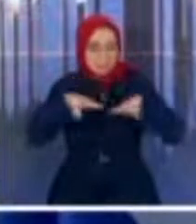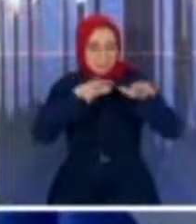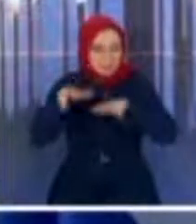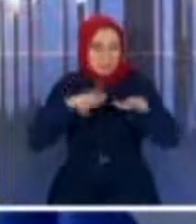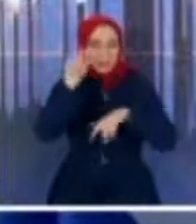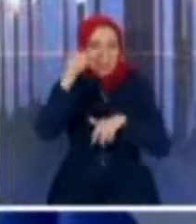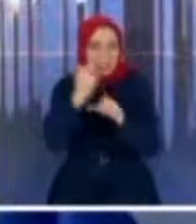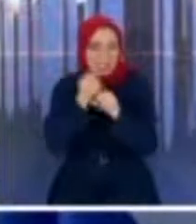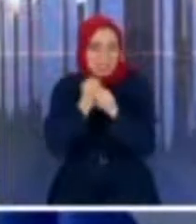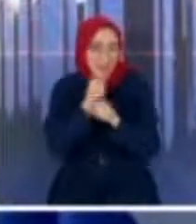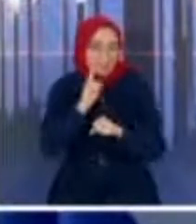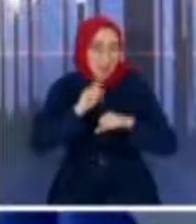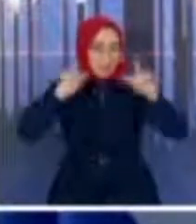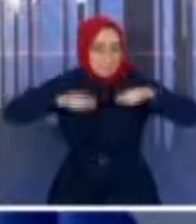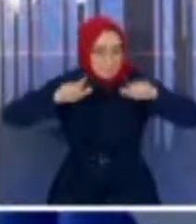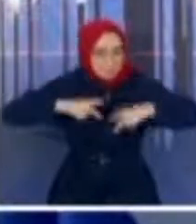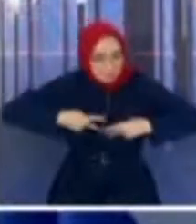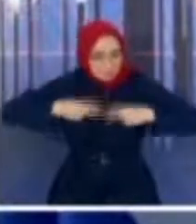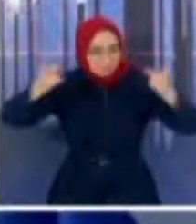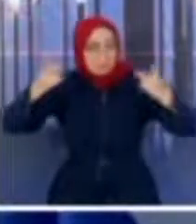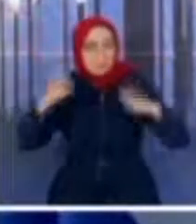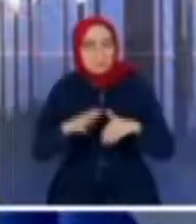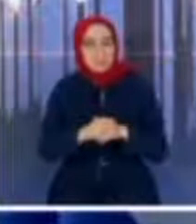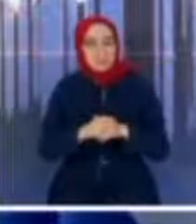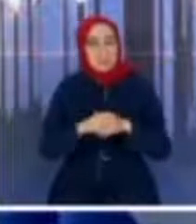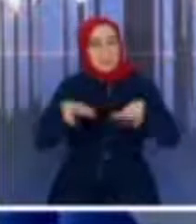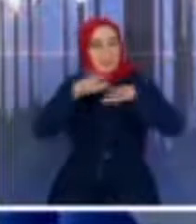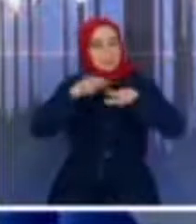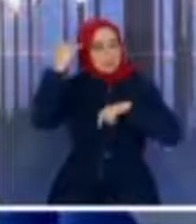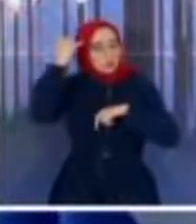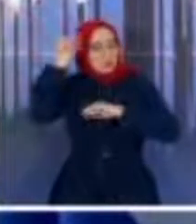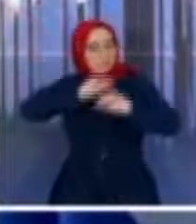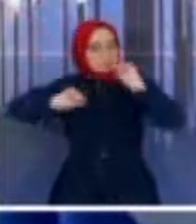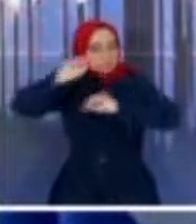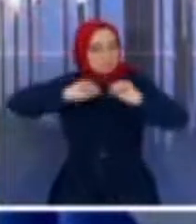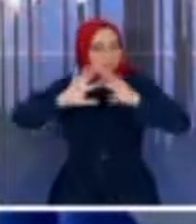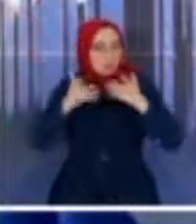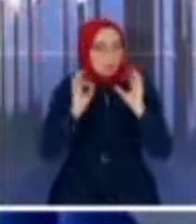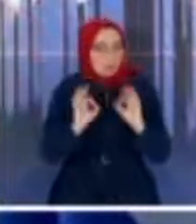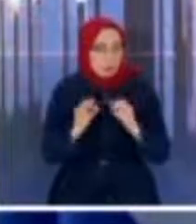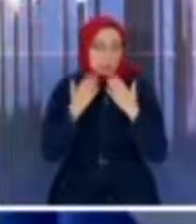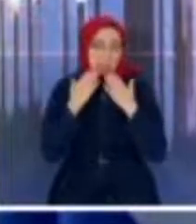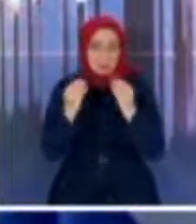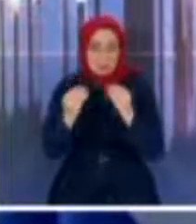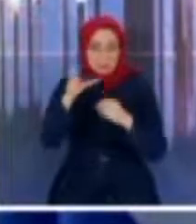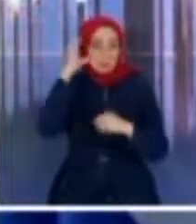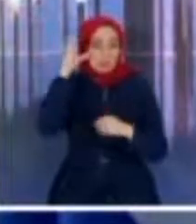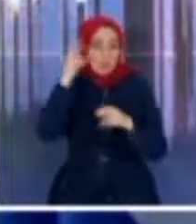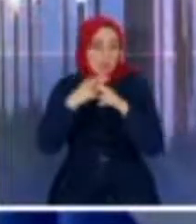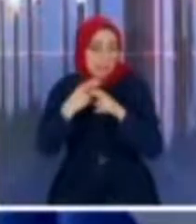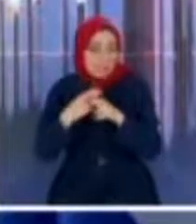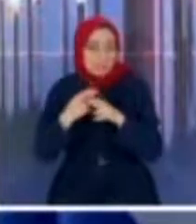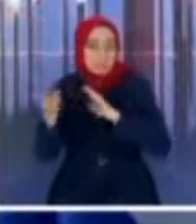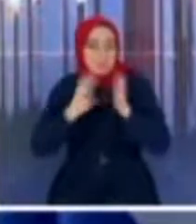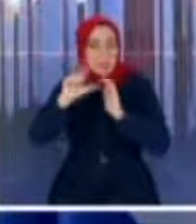تخدموا فيهم على الصفحه، الفيديو اللي خدمتوها كان تحكي لي عليه شنو هي كانت الفكره وكيفاش خدمتوها. شكرا. شيماء قدودي متطوعه بالهيئه